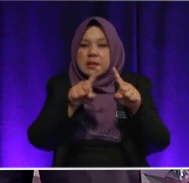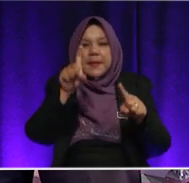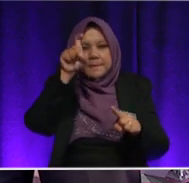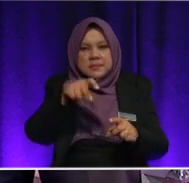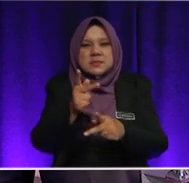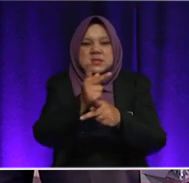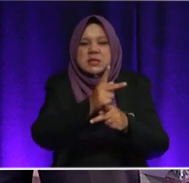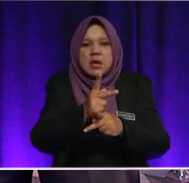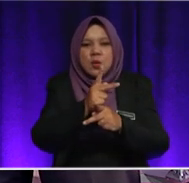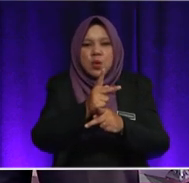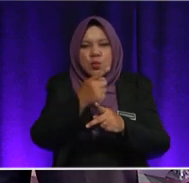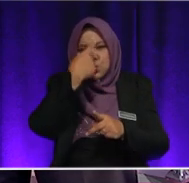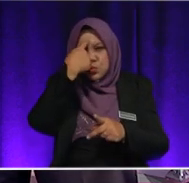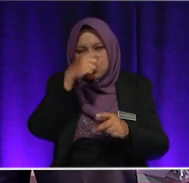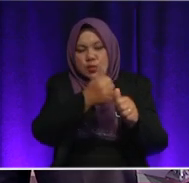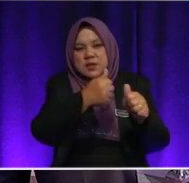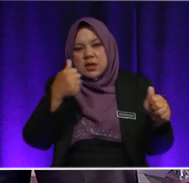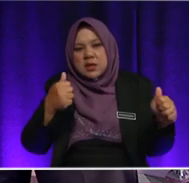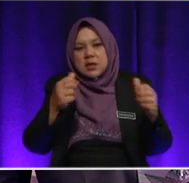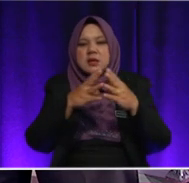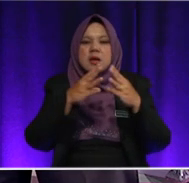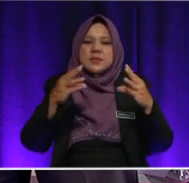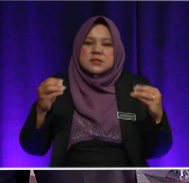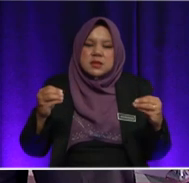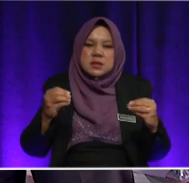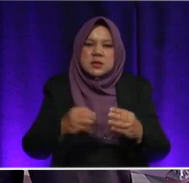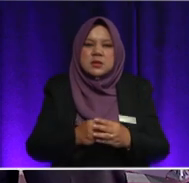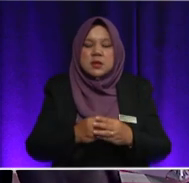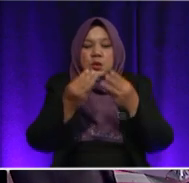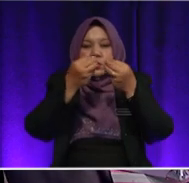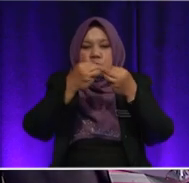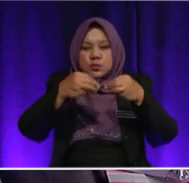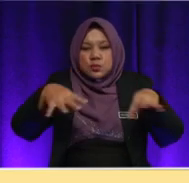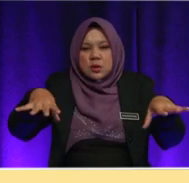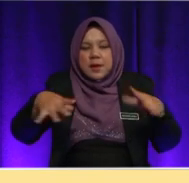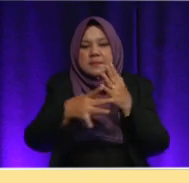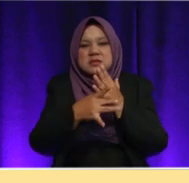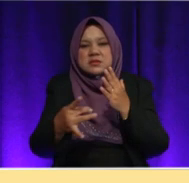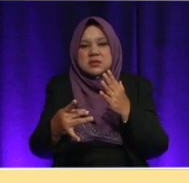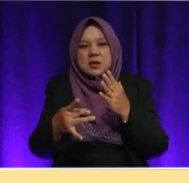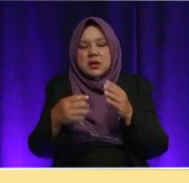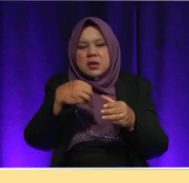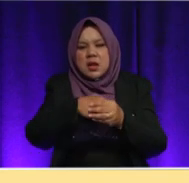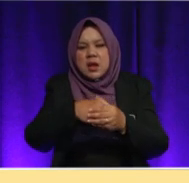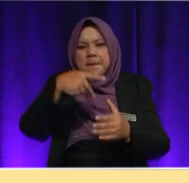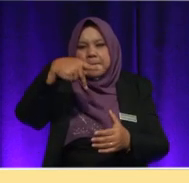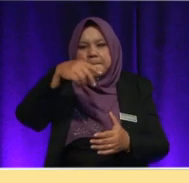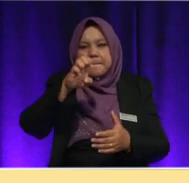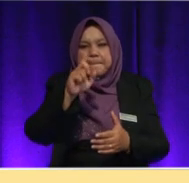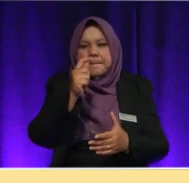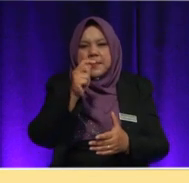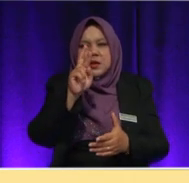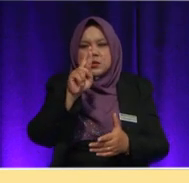sebaik mungkin untuk menghilangkan keputusan oke itu paha minyak adalah Pulungan patrilineal menyebabkan keputusan